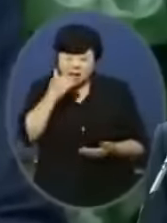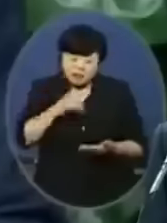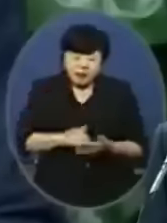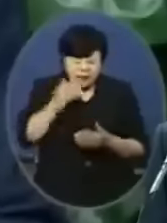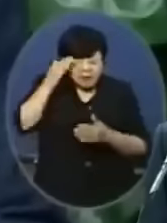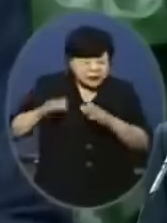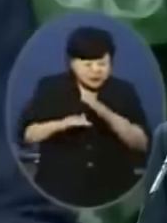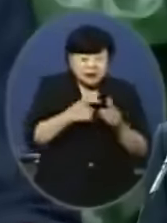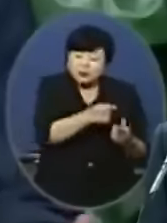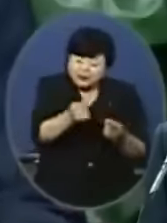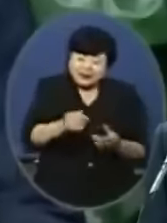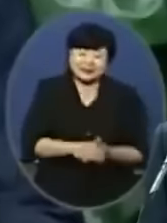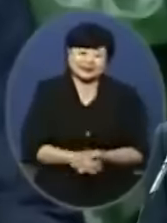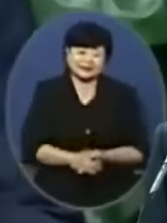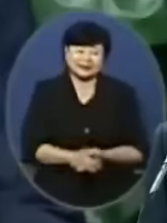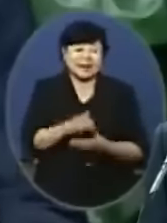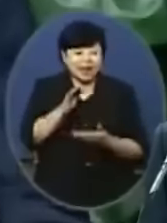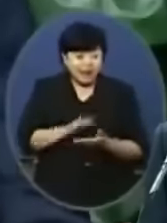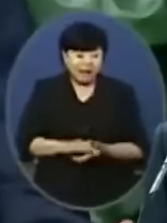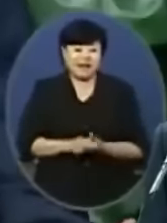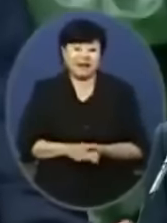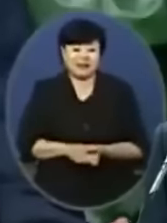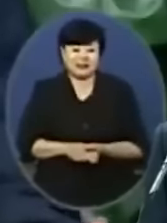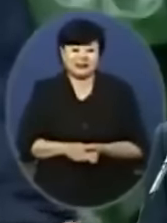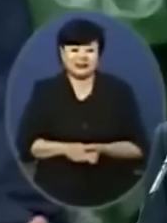같다. 야,